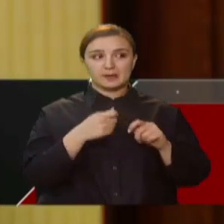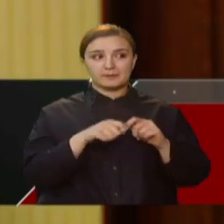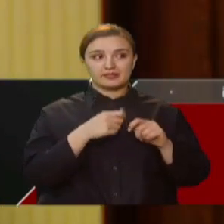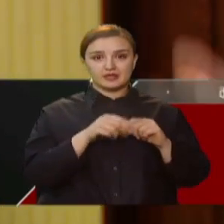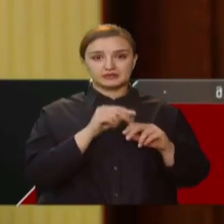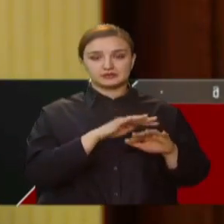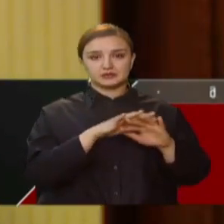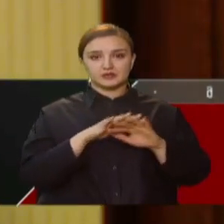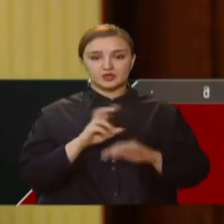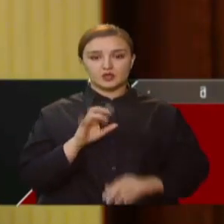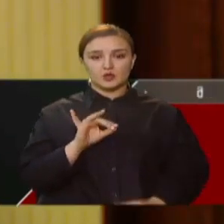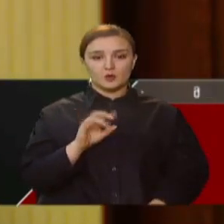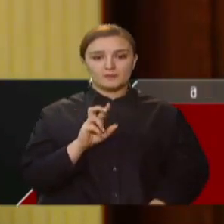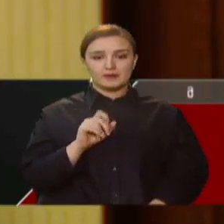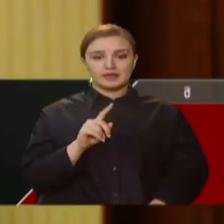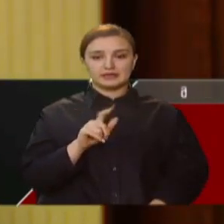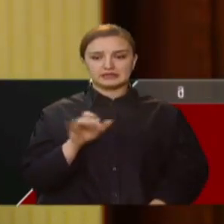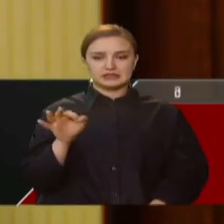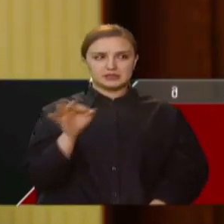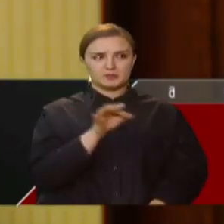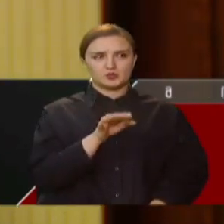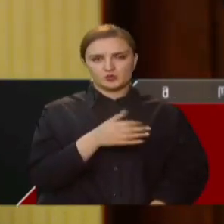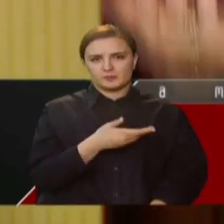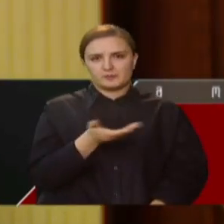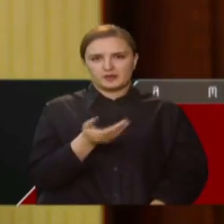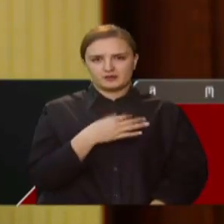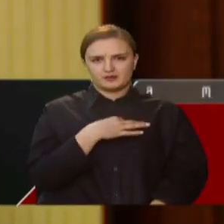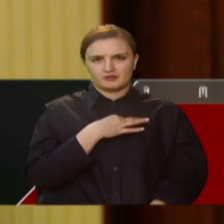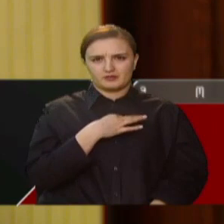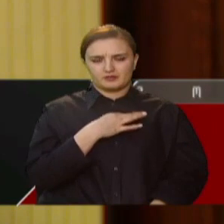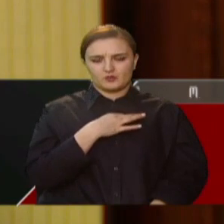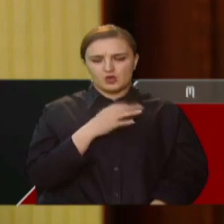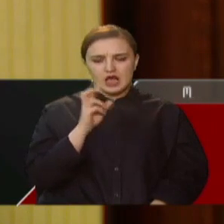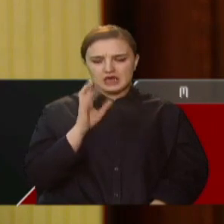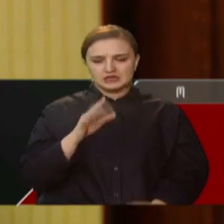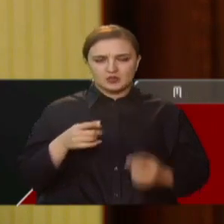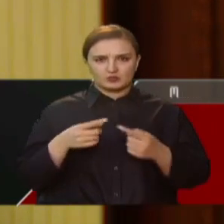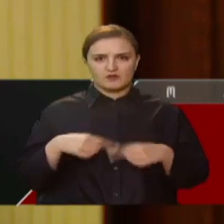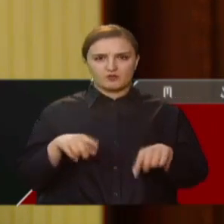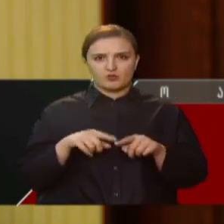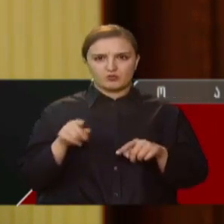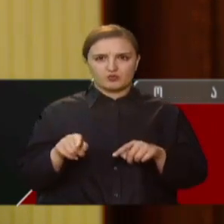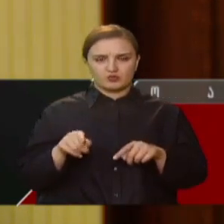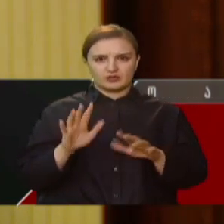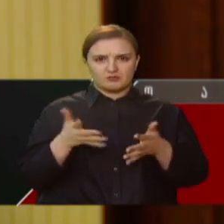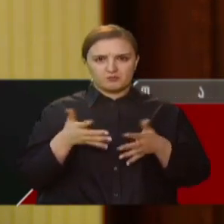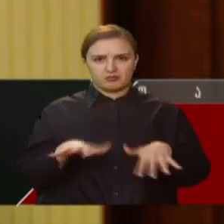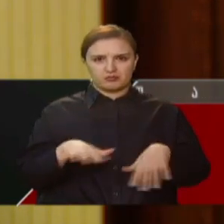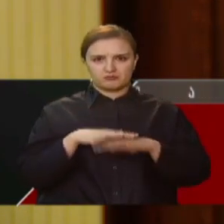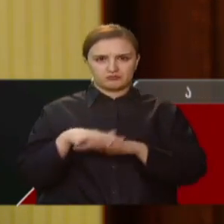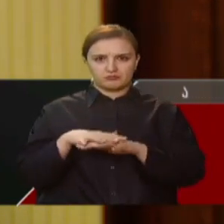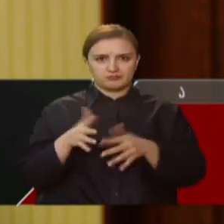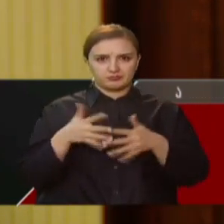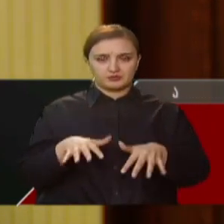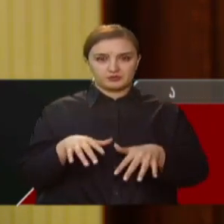antitaș, andros kobahit, da, pasu hops, rom, gait, anu, smere, da, pina se bas, arasam to robo, mai kitholo, americas pasu hops, ce nu schvile